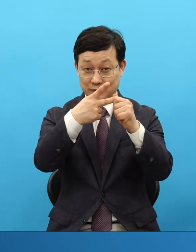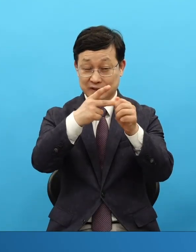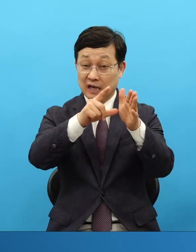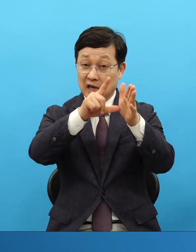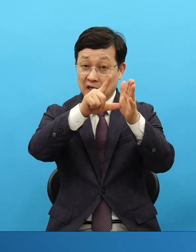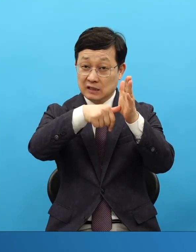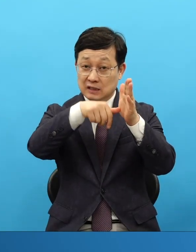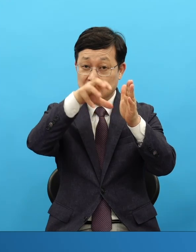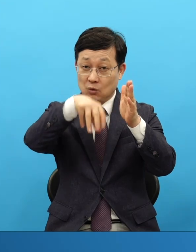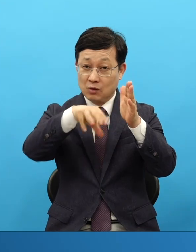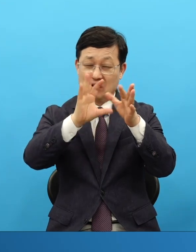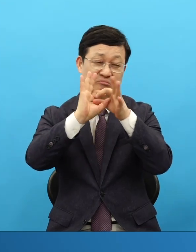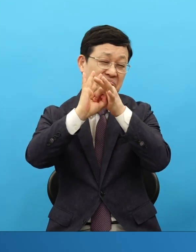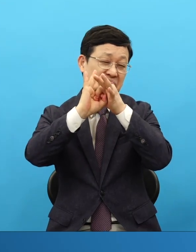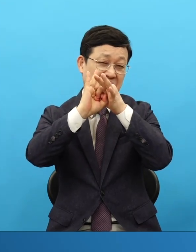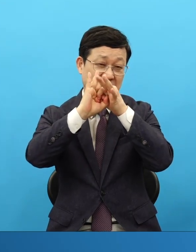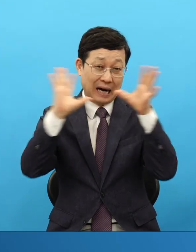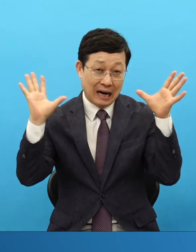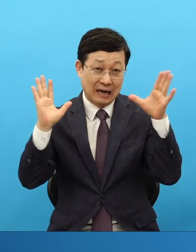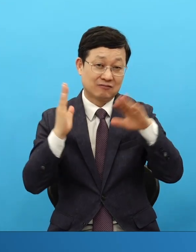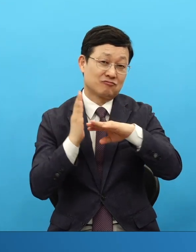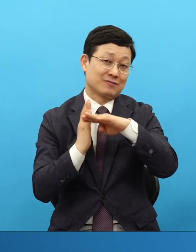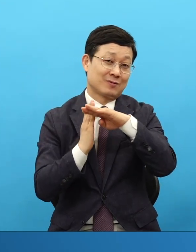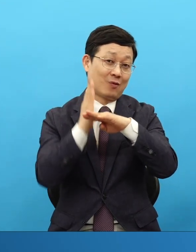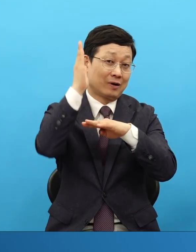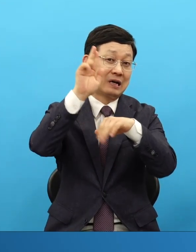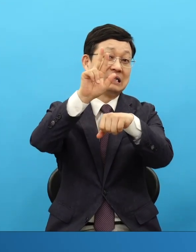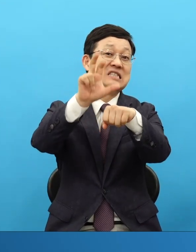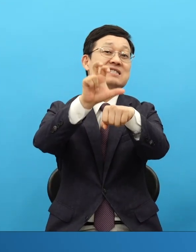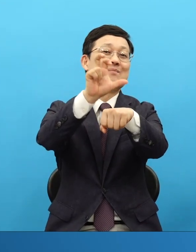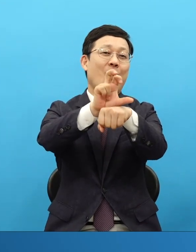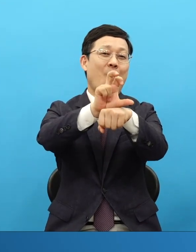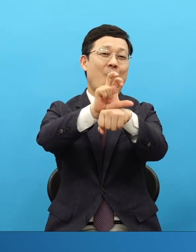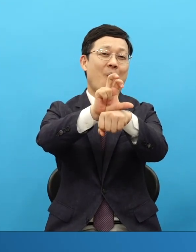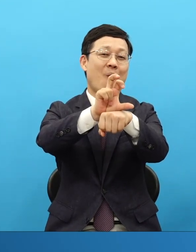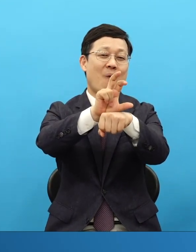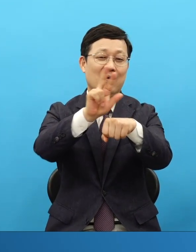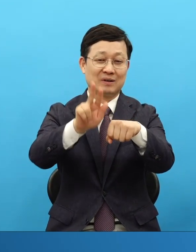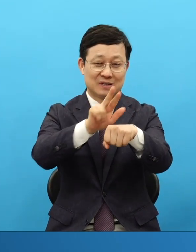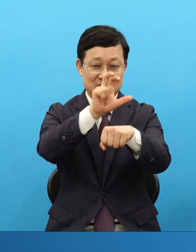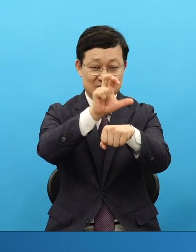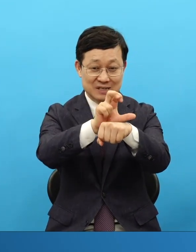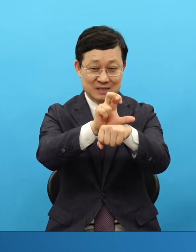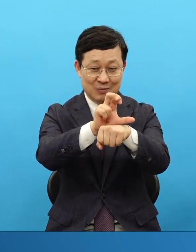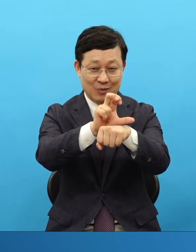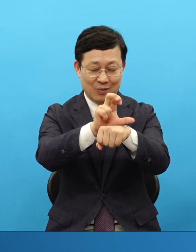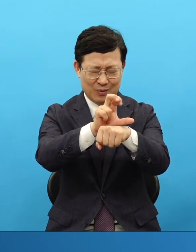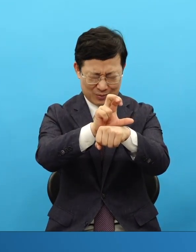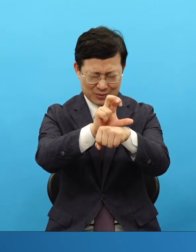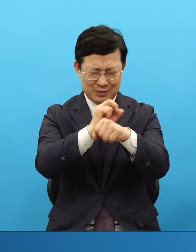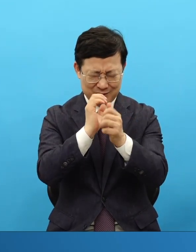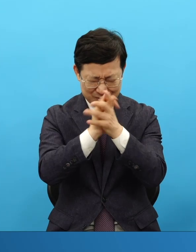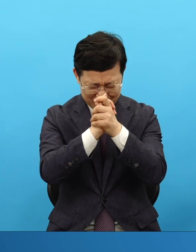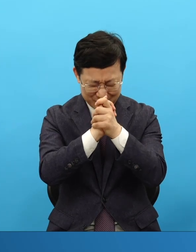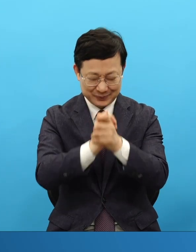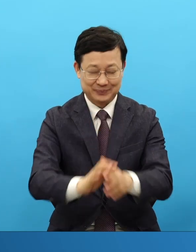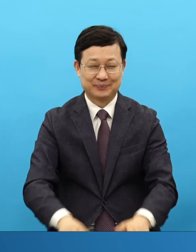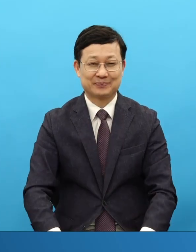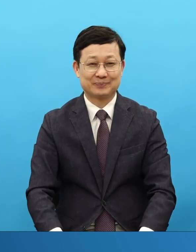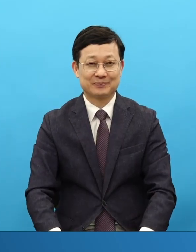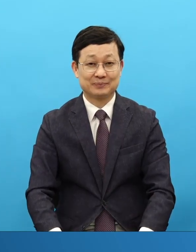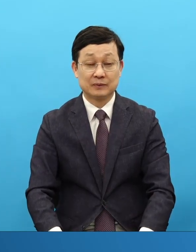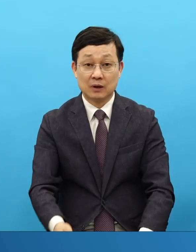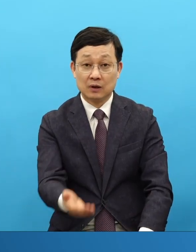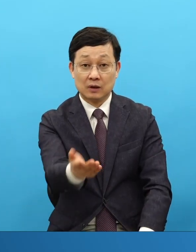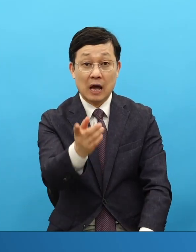and enjoying the 24, 이거는 25 시공간 초월이거든요. transcending time and space. 여러분은 이해 못하지만은 여러분이 들고 있는